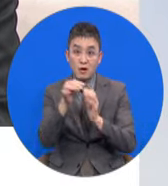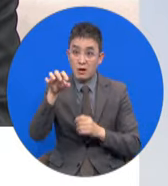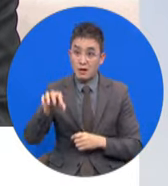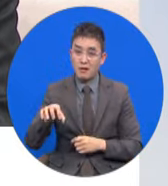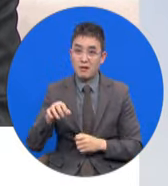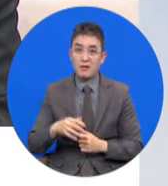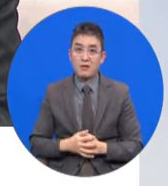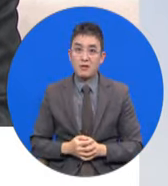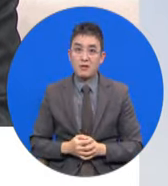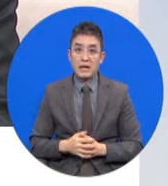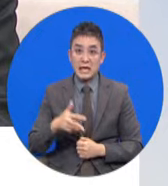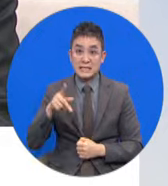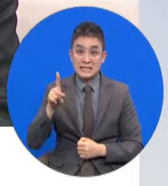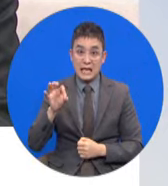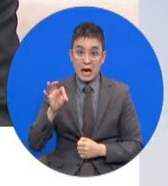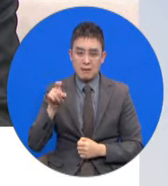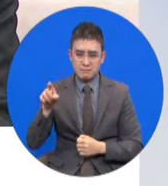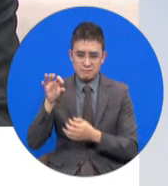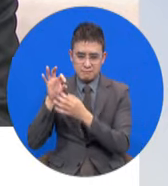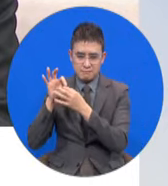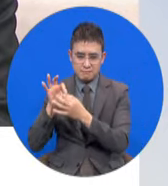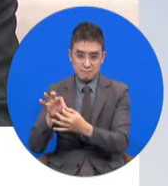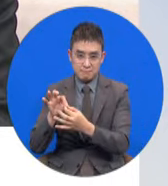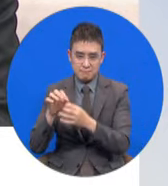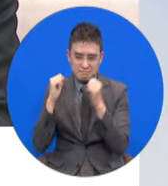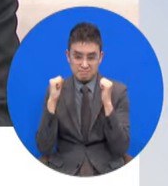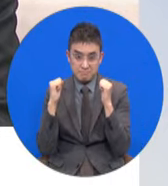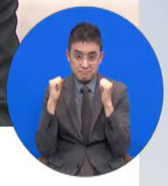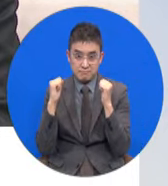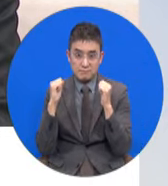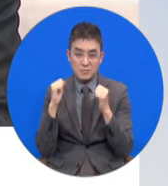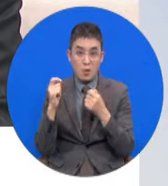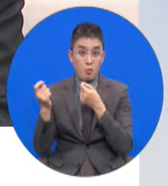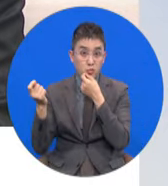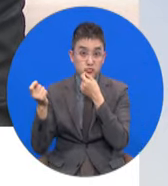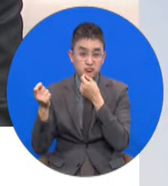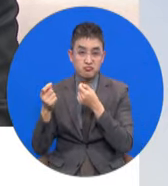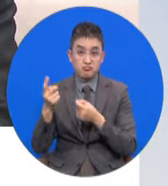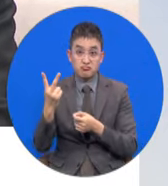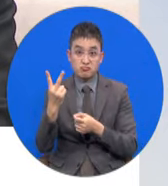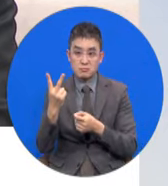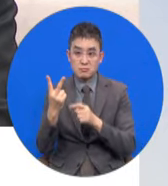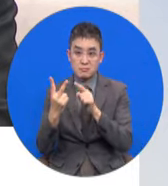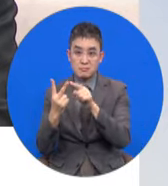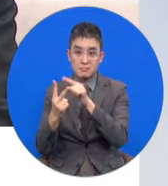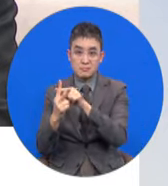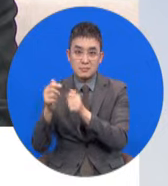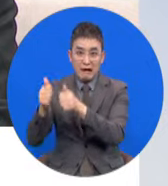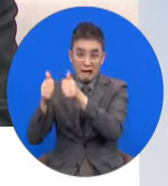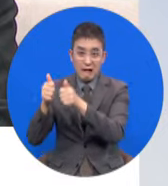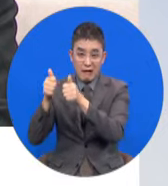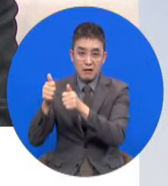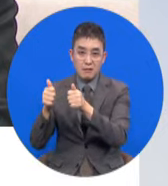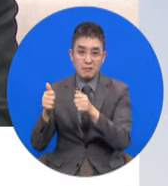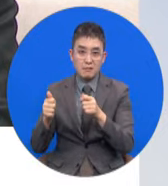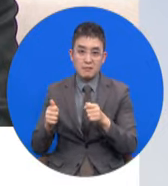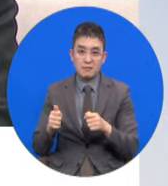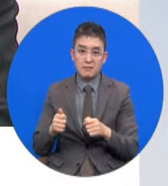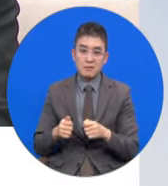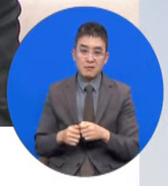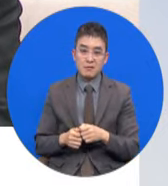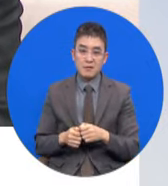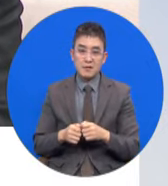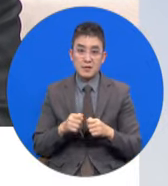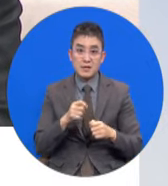무소속 후보가 보수표를 굉장히 분열 양상으로 나눠지게 했다. 그래서 혹 민주당 후보에게 반사이익